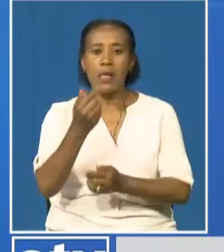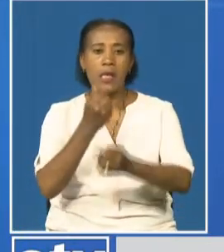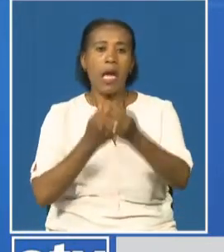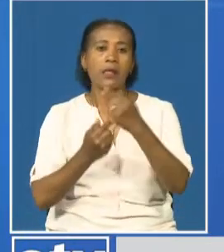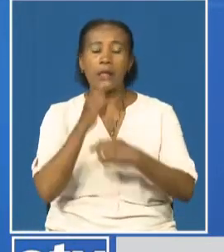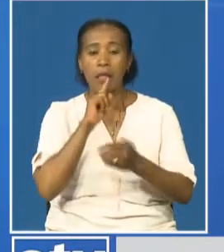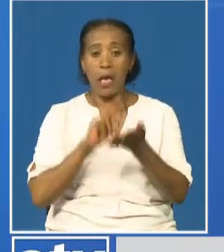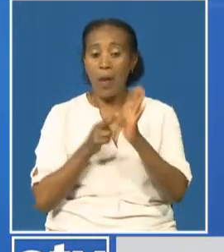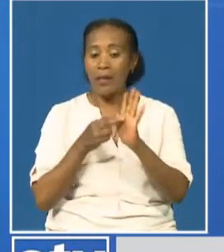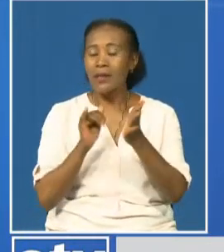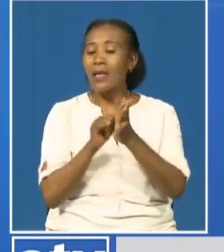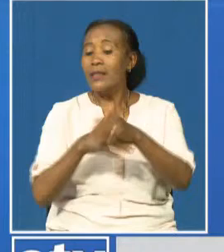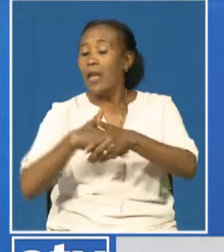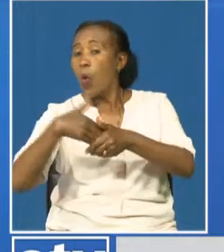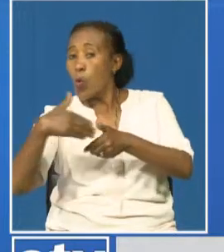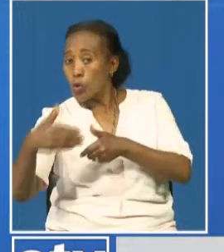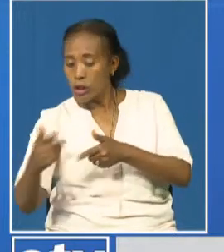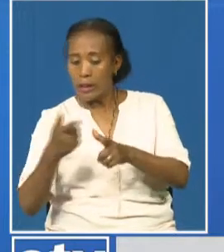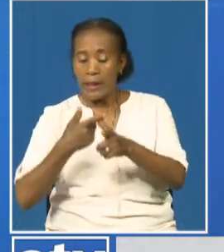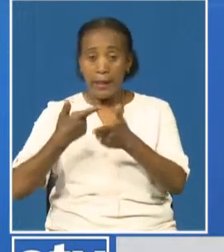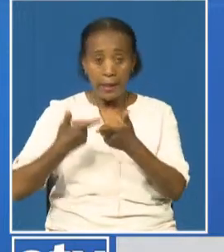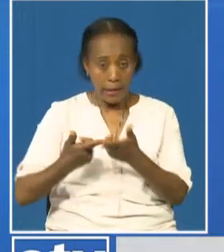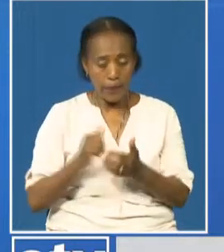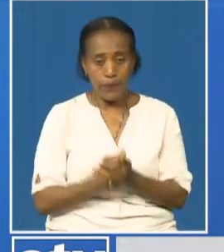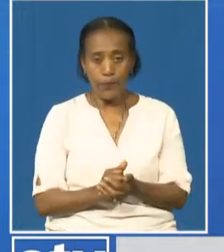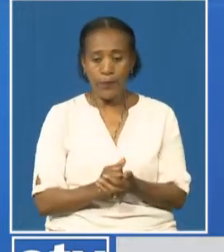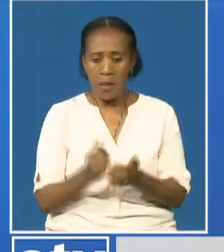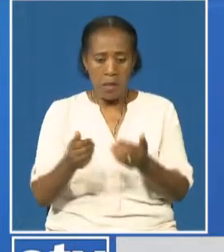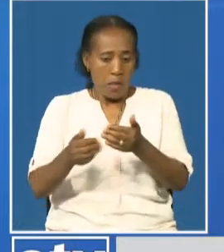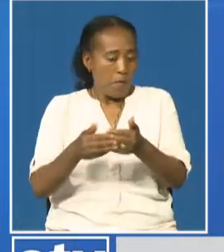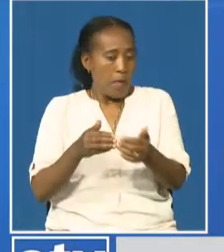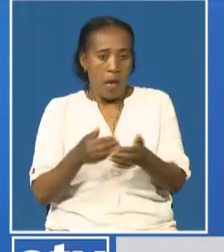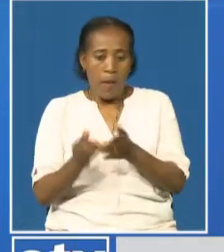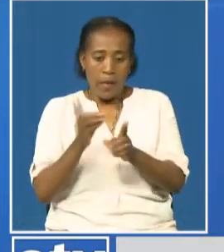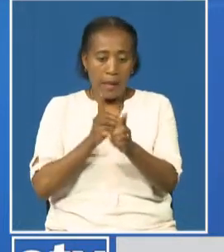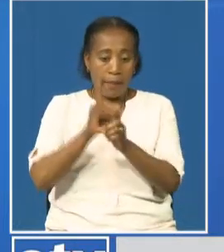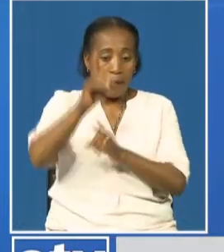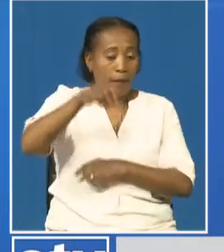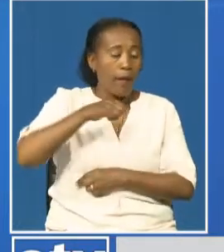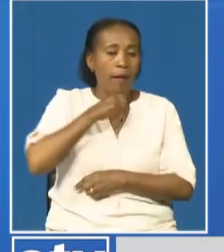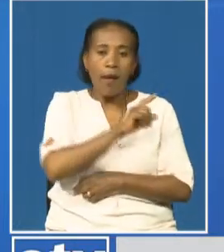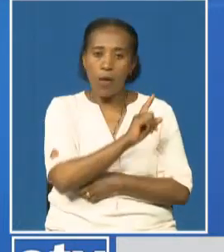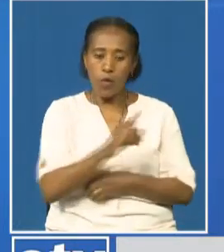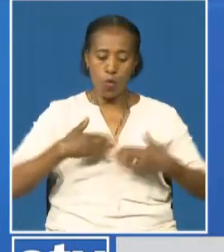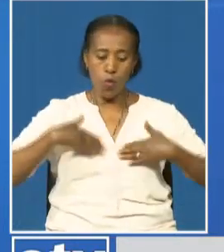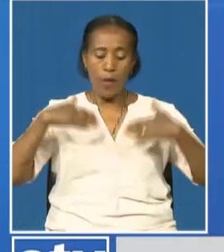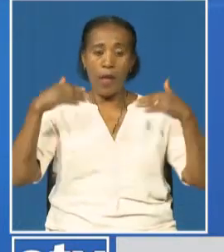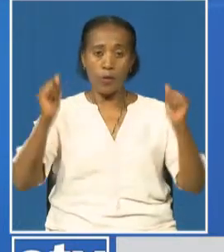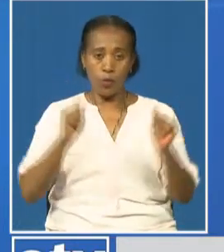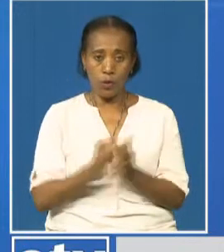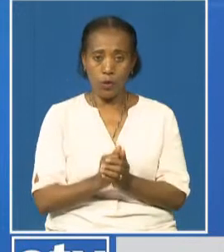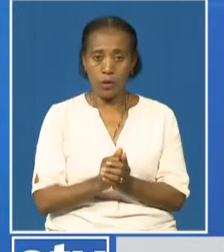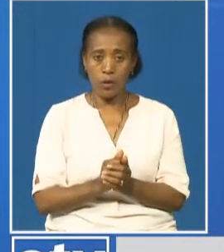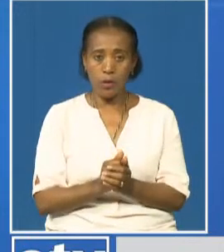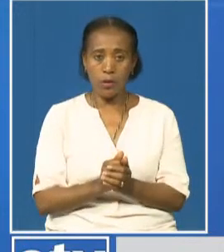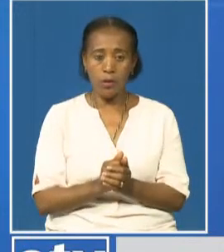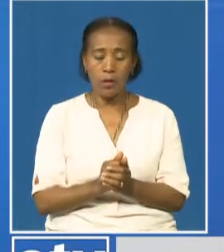ያሳድራል ማለት ነው። ከዛ ውጪ እንግዲህ ምናልባት ቀጥተኛ ያልሆኑት ወጣቶች